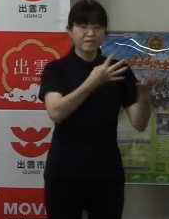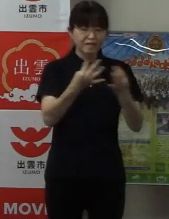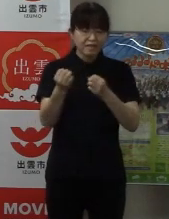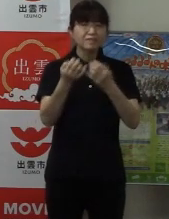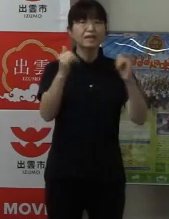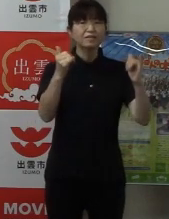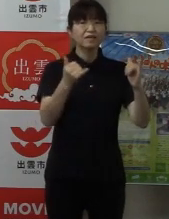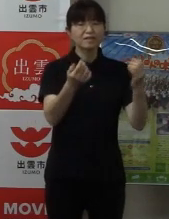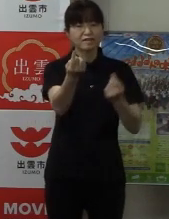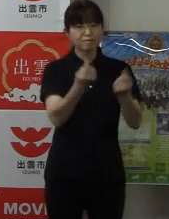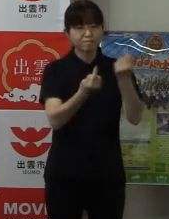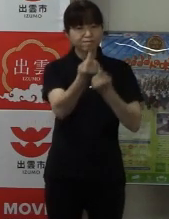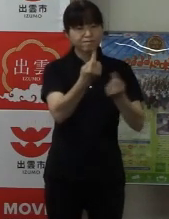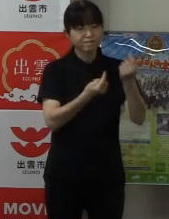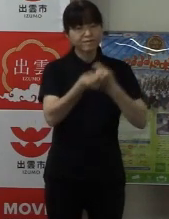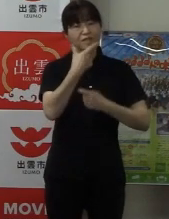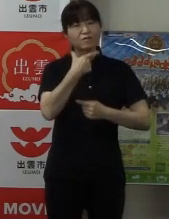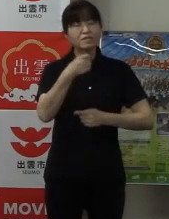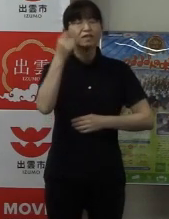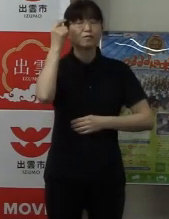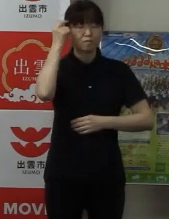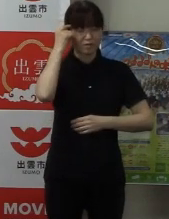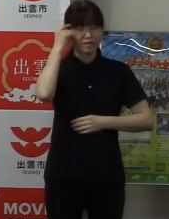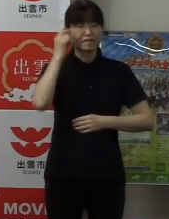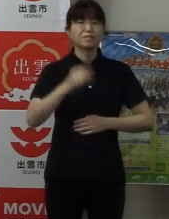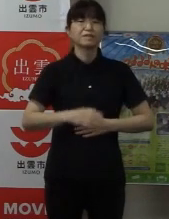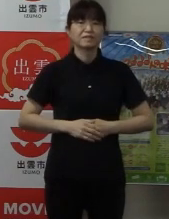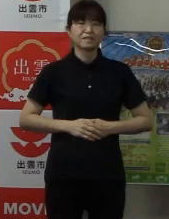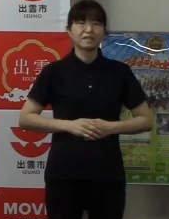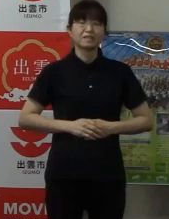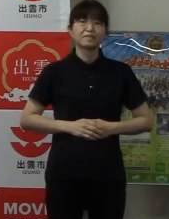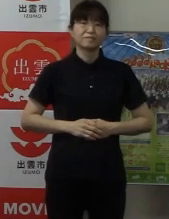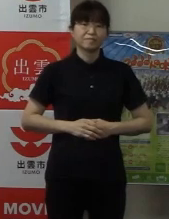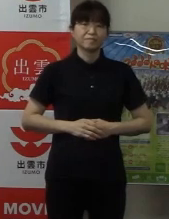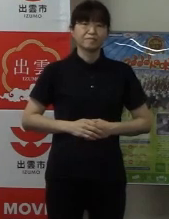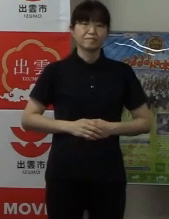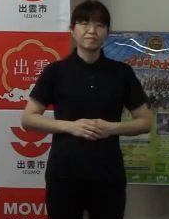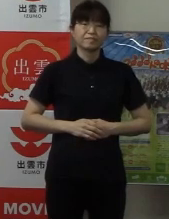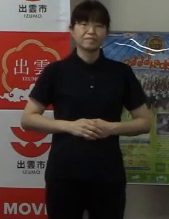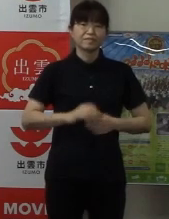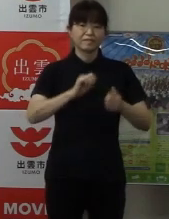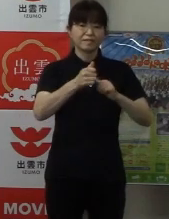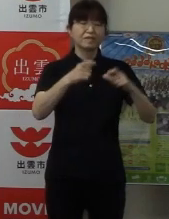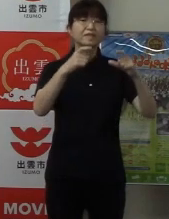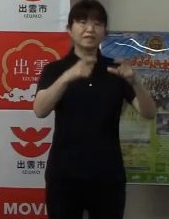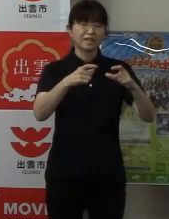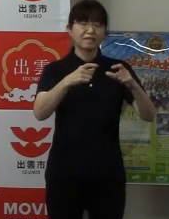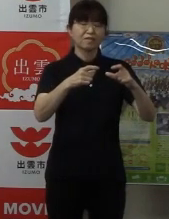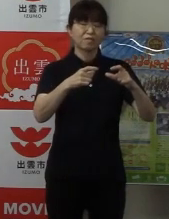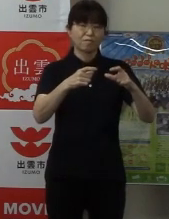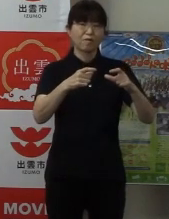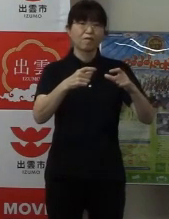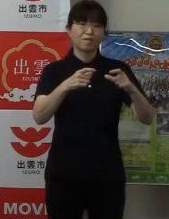にご来場いただきたいというふうに思います。またチケットの方もですね、早めに